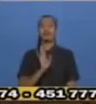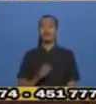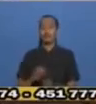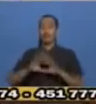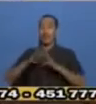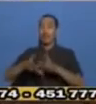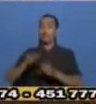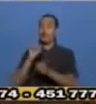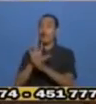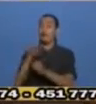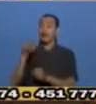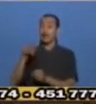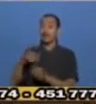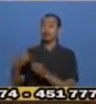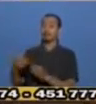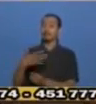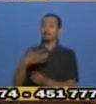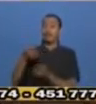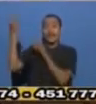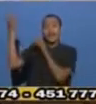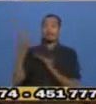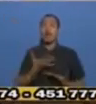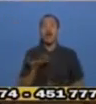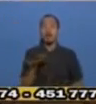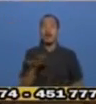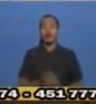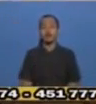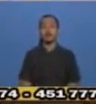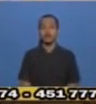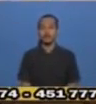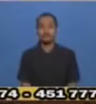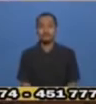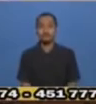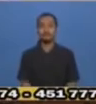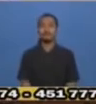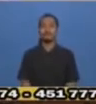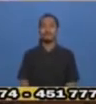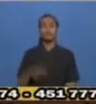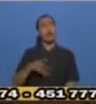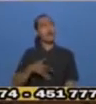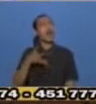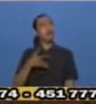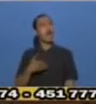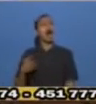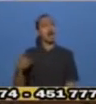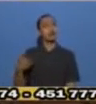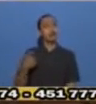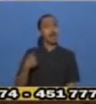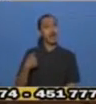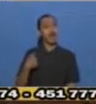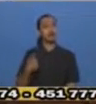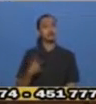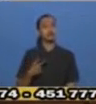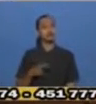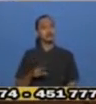pandemi COVID ini hikmahnya adalah bahwa ada semacam pilot untuk pemenuhan